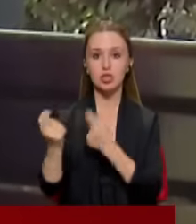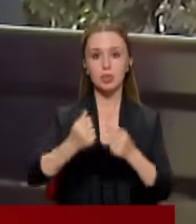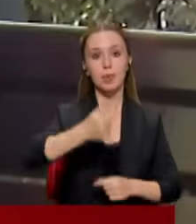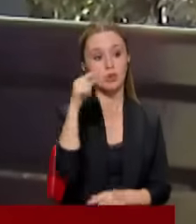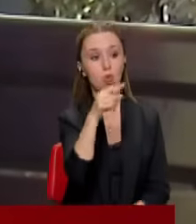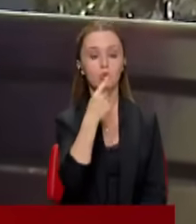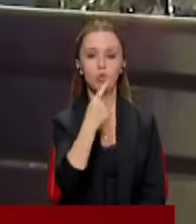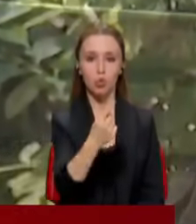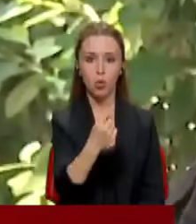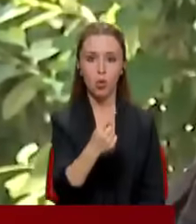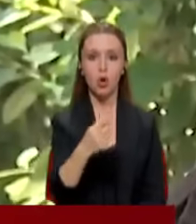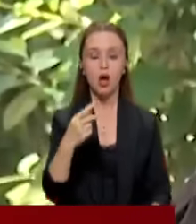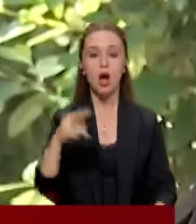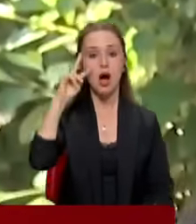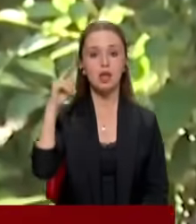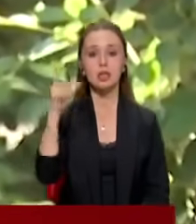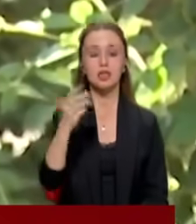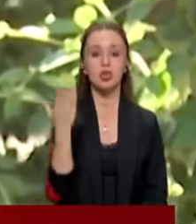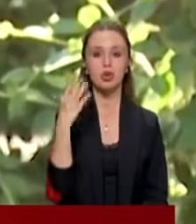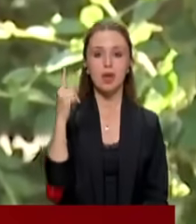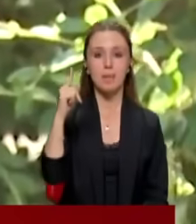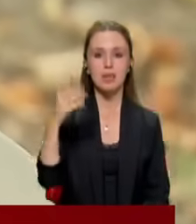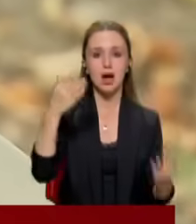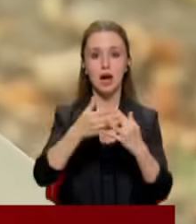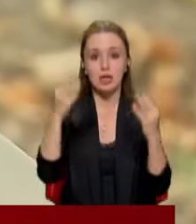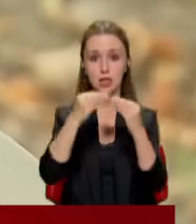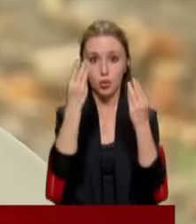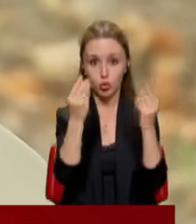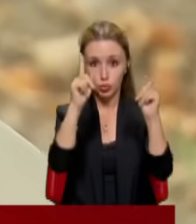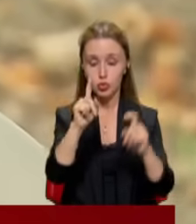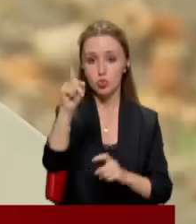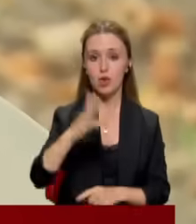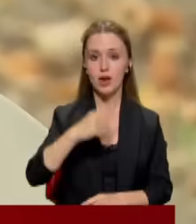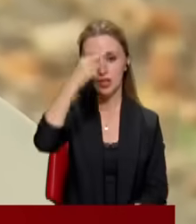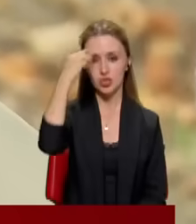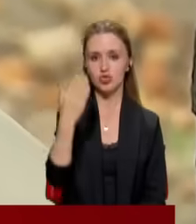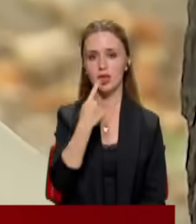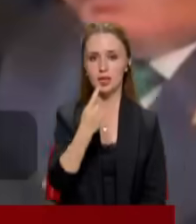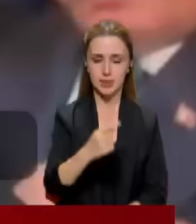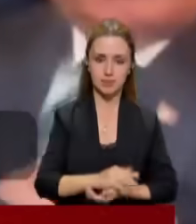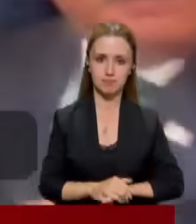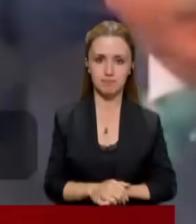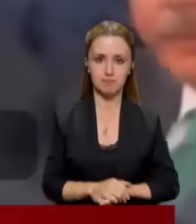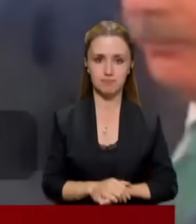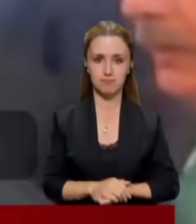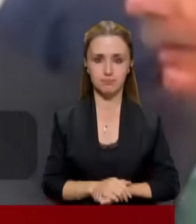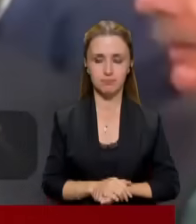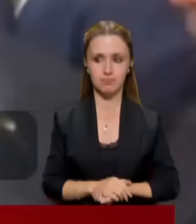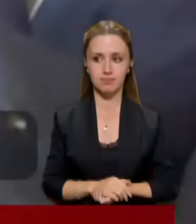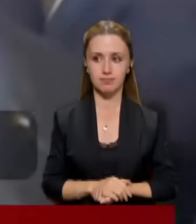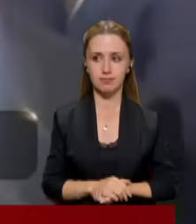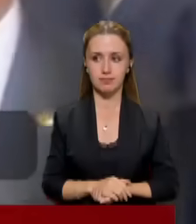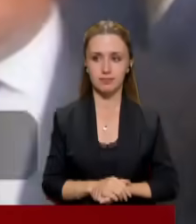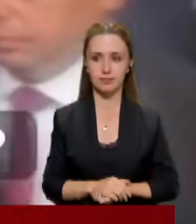Bakanı'nı işaret etti. Aralık ayına gelmeden bir ara zam yapılır mı sorusuna inşallah demekle yetindi. Vedat Bey bütün